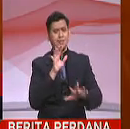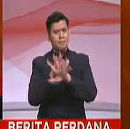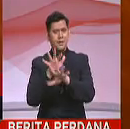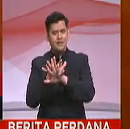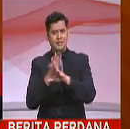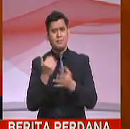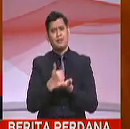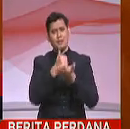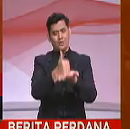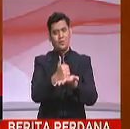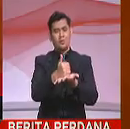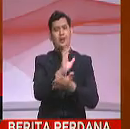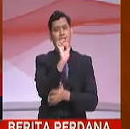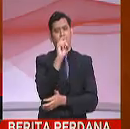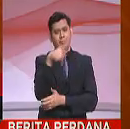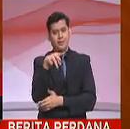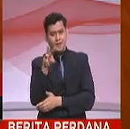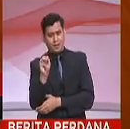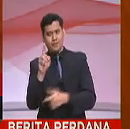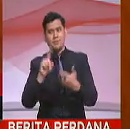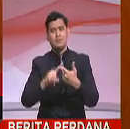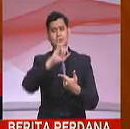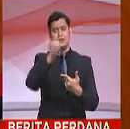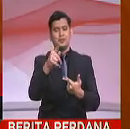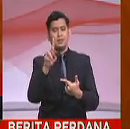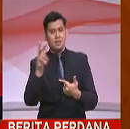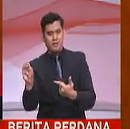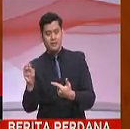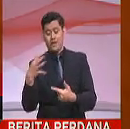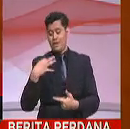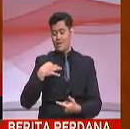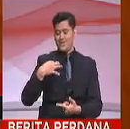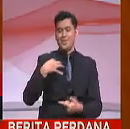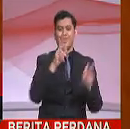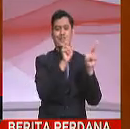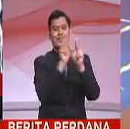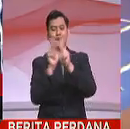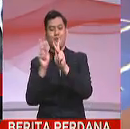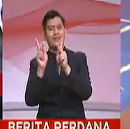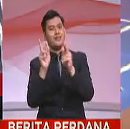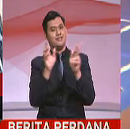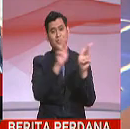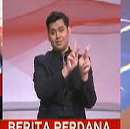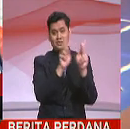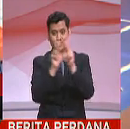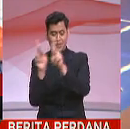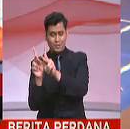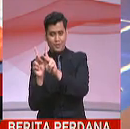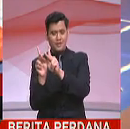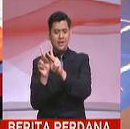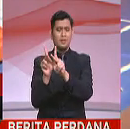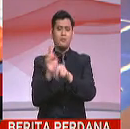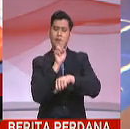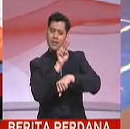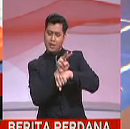JKM bersama dengan sukarelawan kampung lah untuk sama-sama membantu memantau dan seterusnya